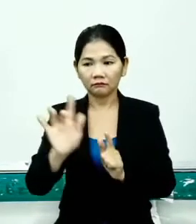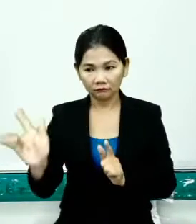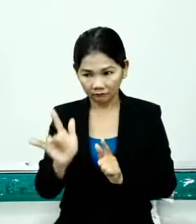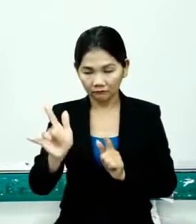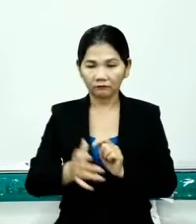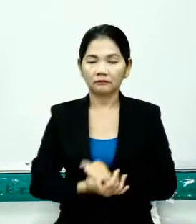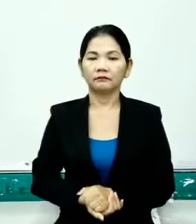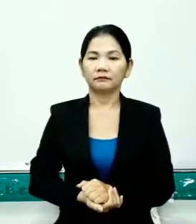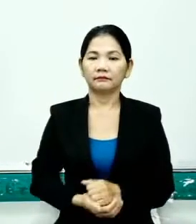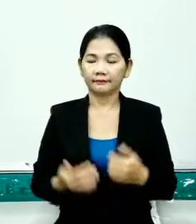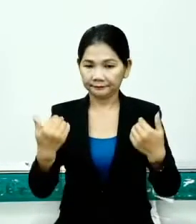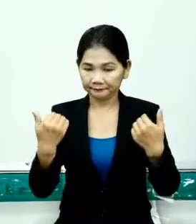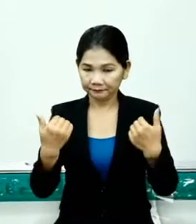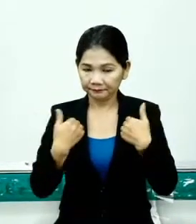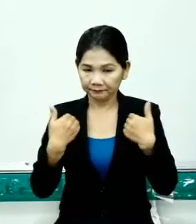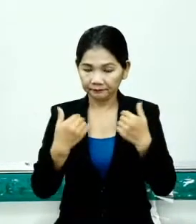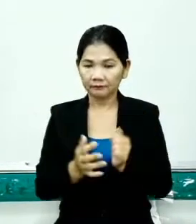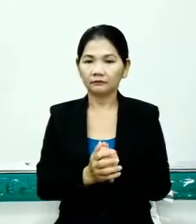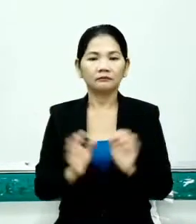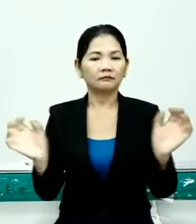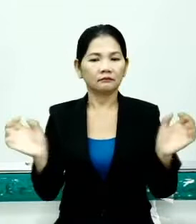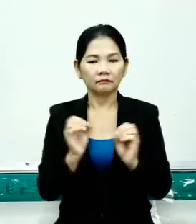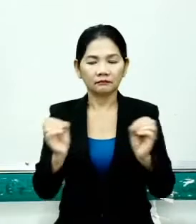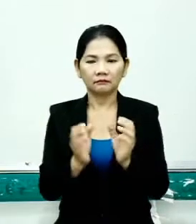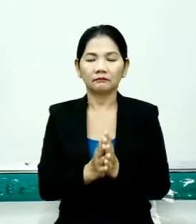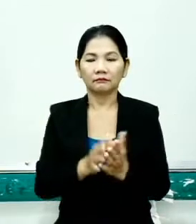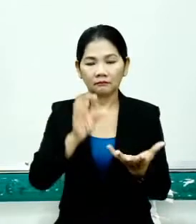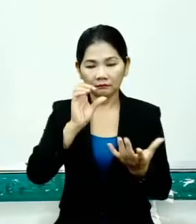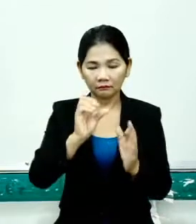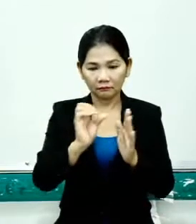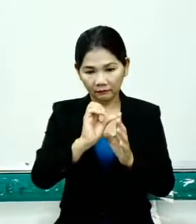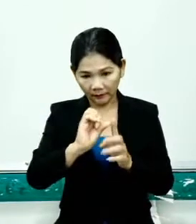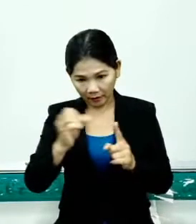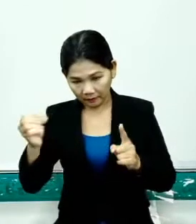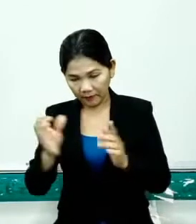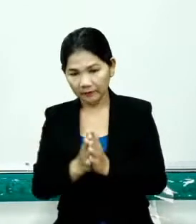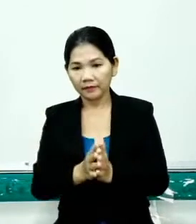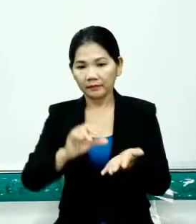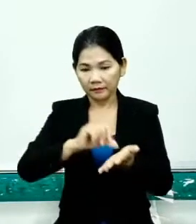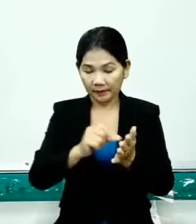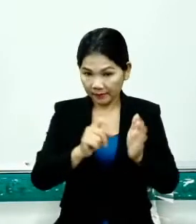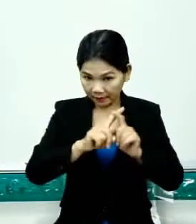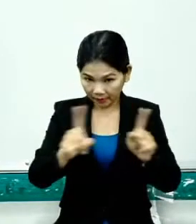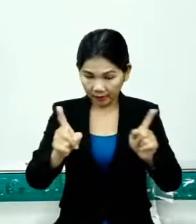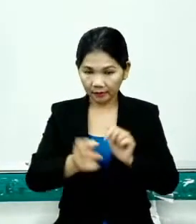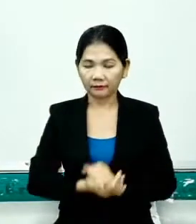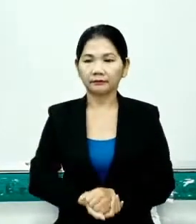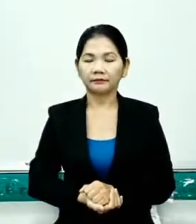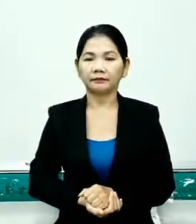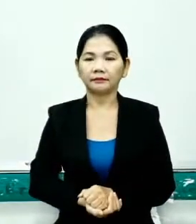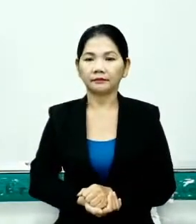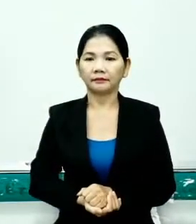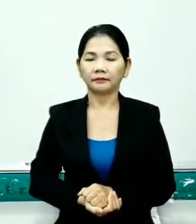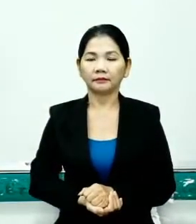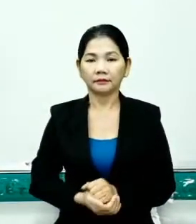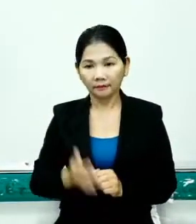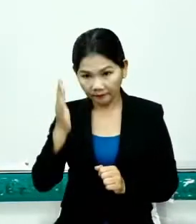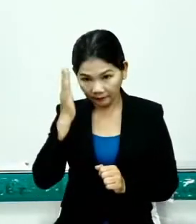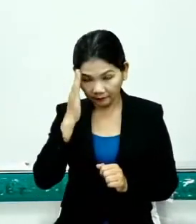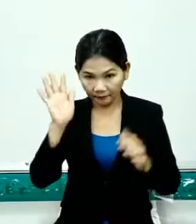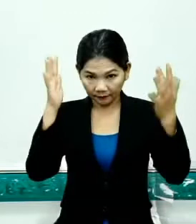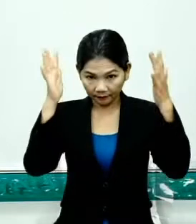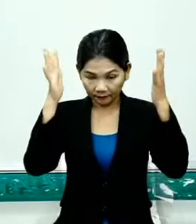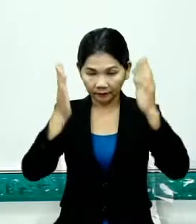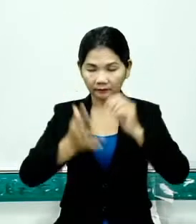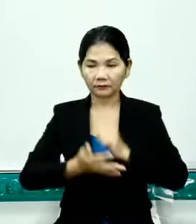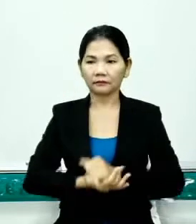lúc khní bán. Đòi ất bận đạt ai lập bá. Miến nảy xềng. Chà lọ ná con chăm chăm thức đáy môi tình ọc